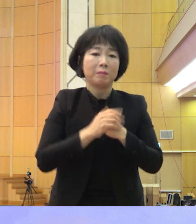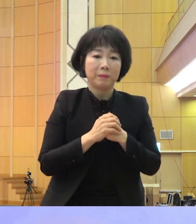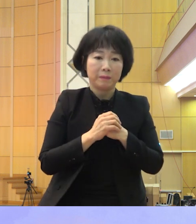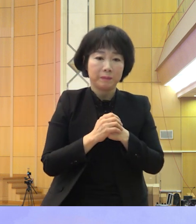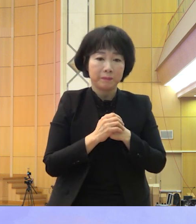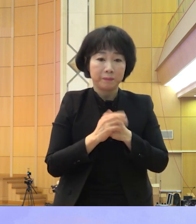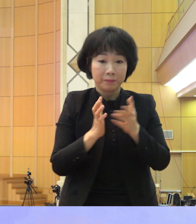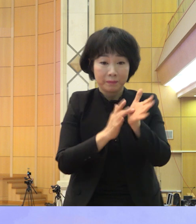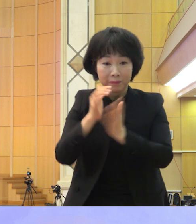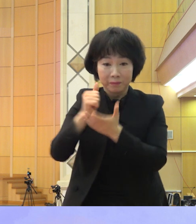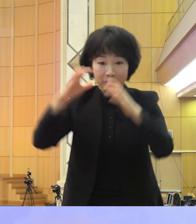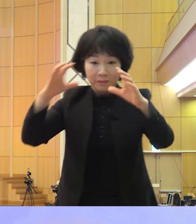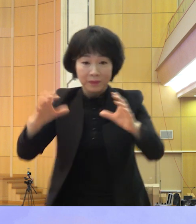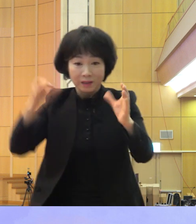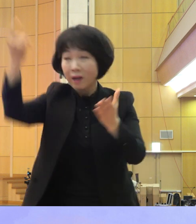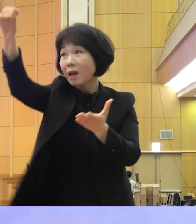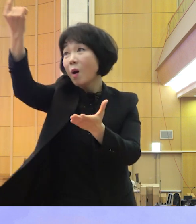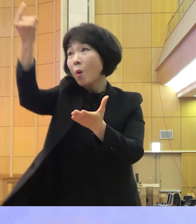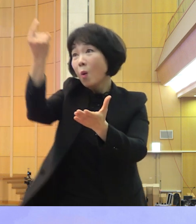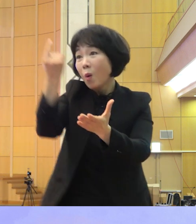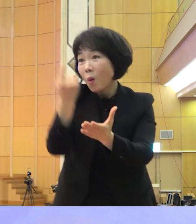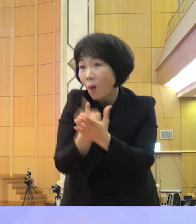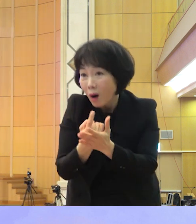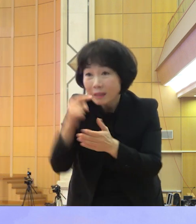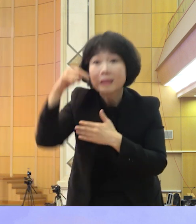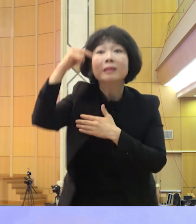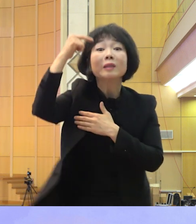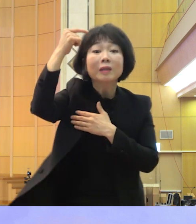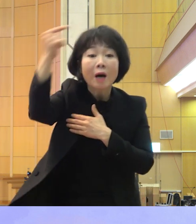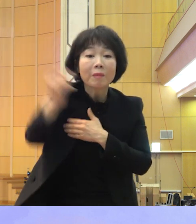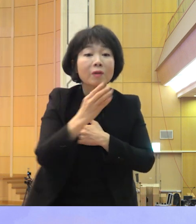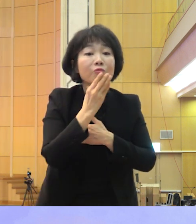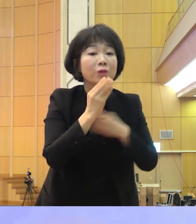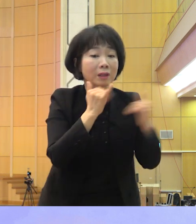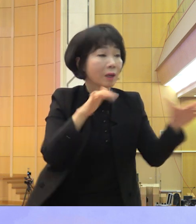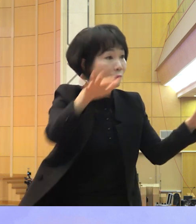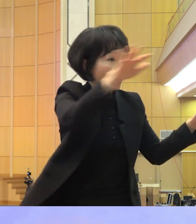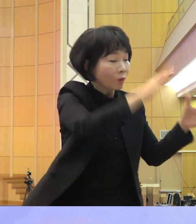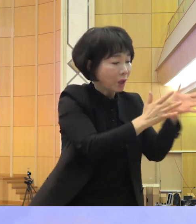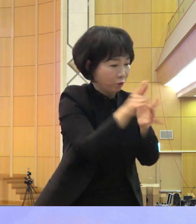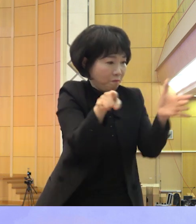땅에 오시고 난 이후부터는 유대인도 예수 믿으면